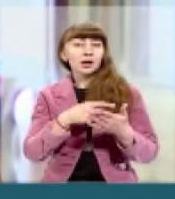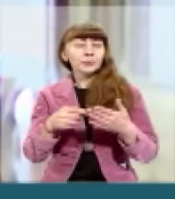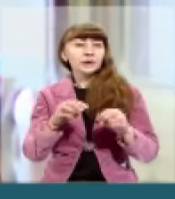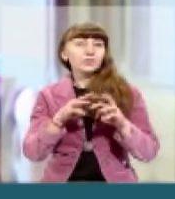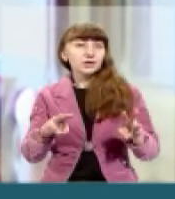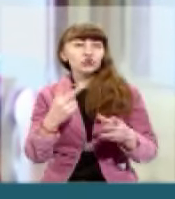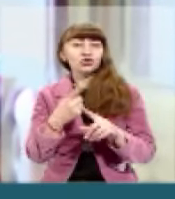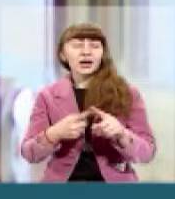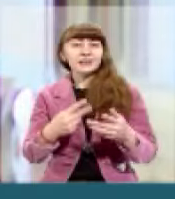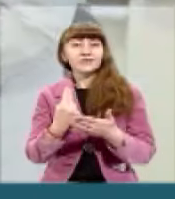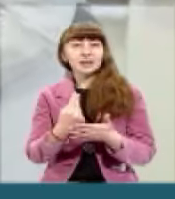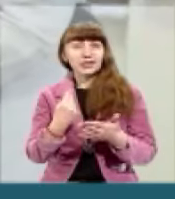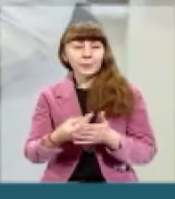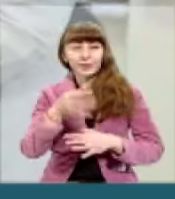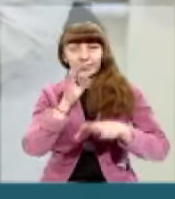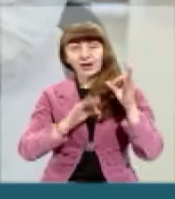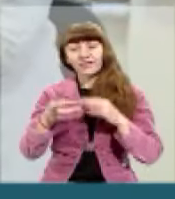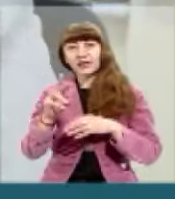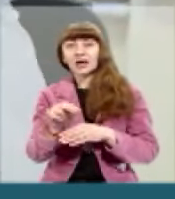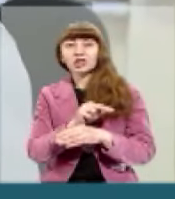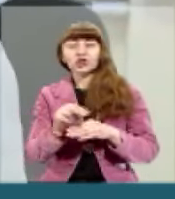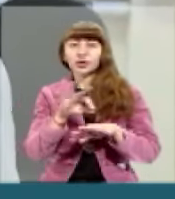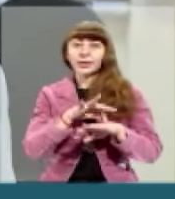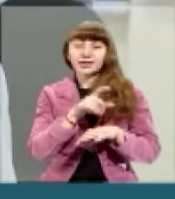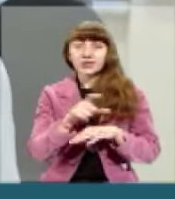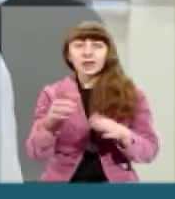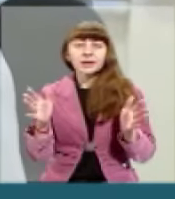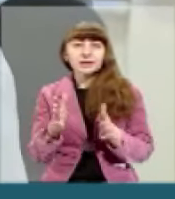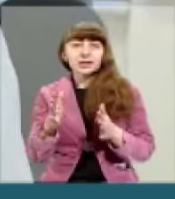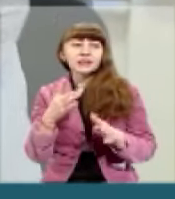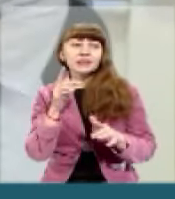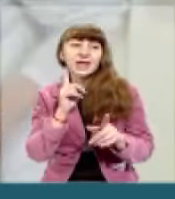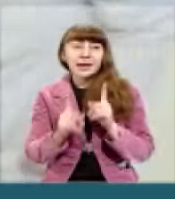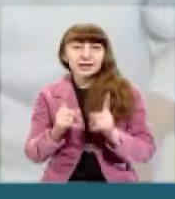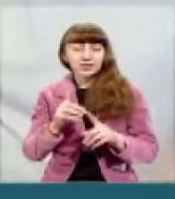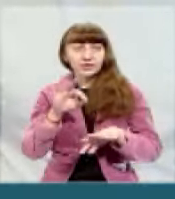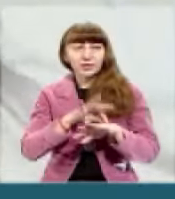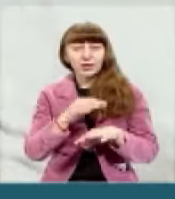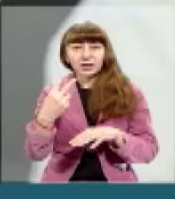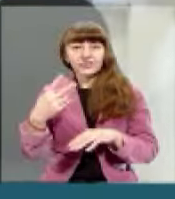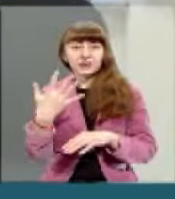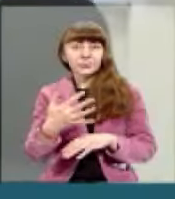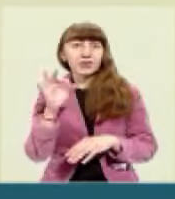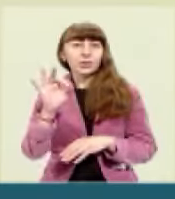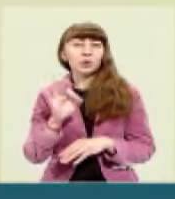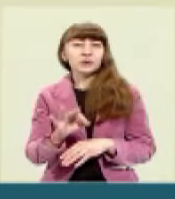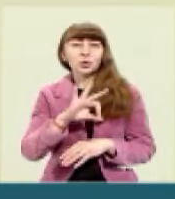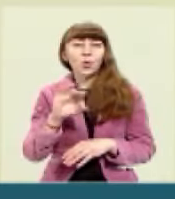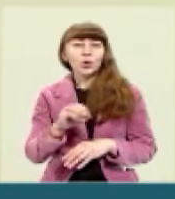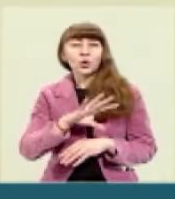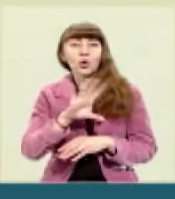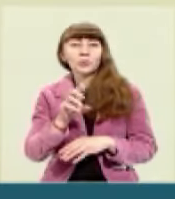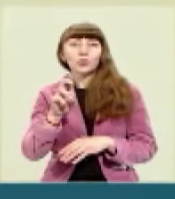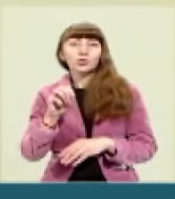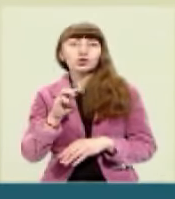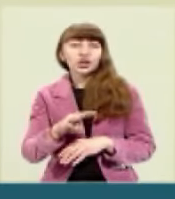Минздраве, доля финансирования препаратов для лечения пациентов с малоисследованными заболеваниями составила более 25% от общего